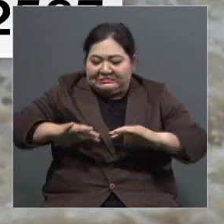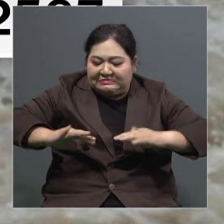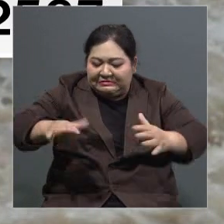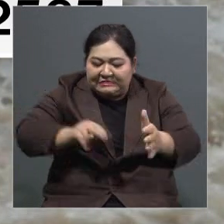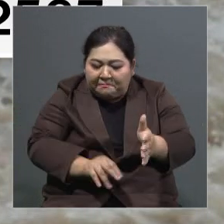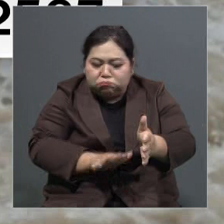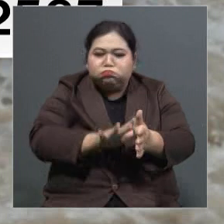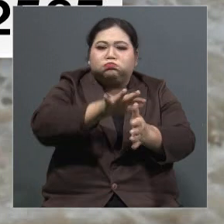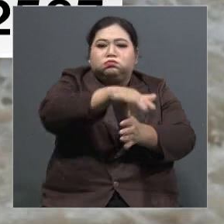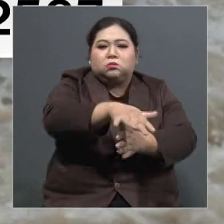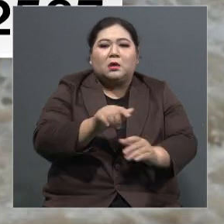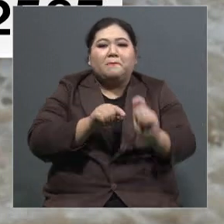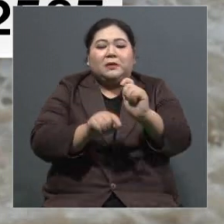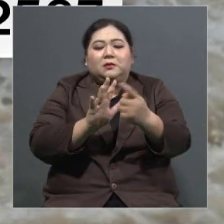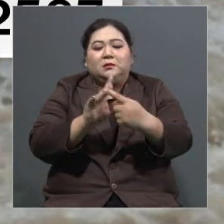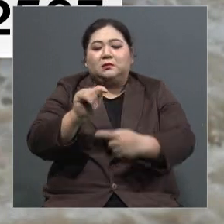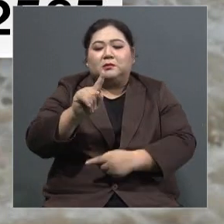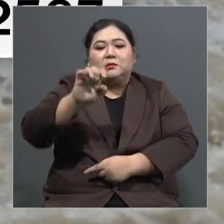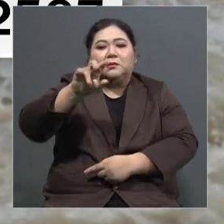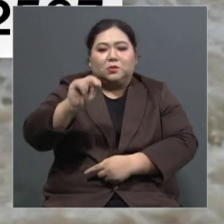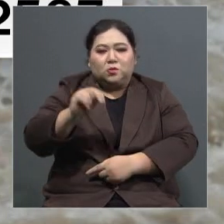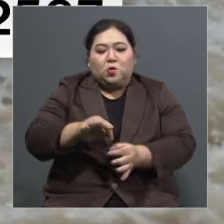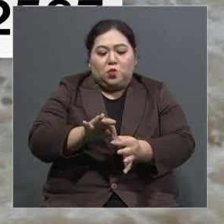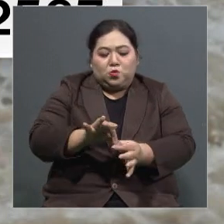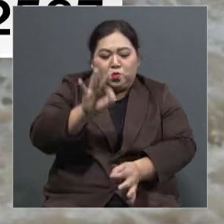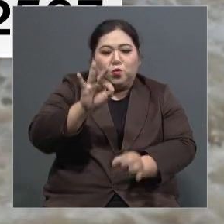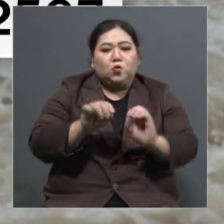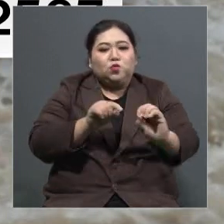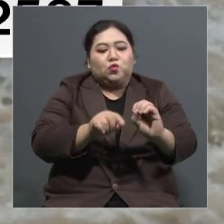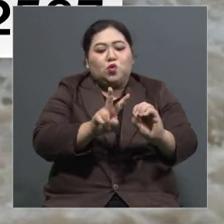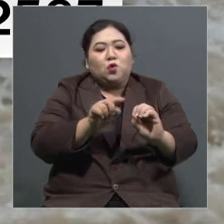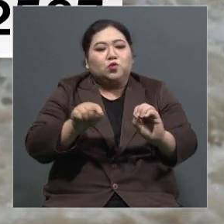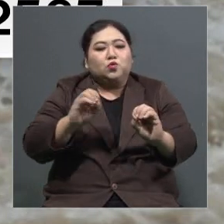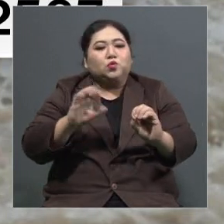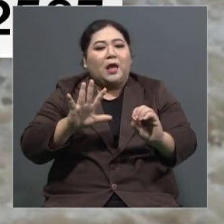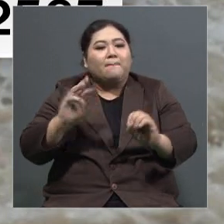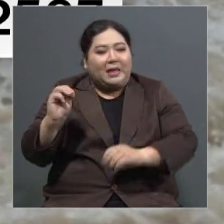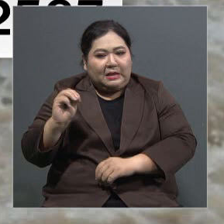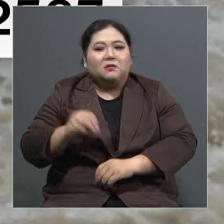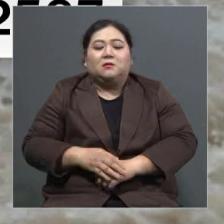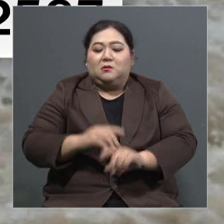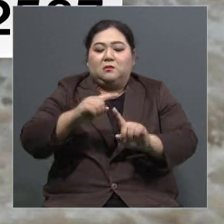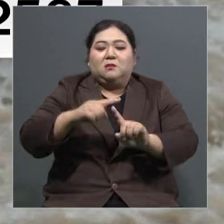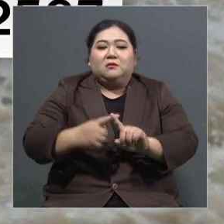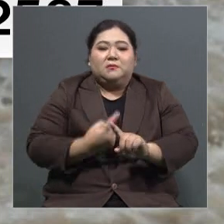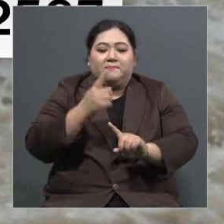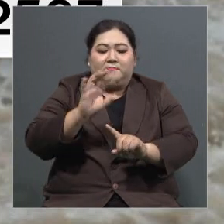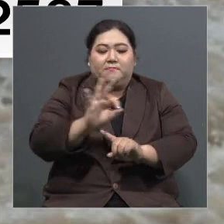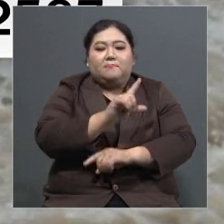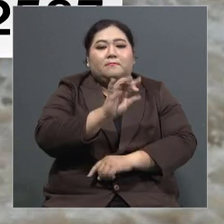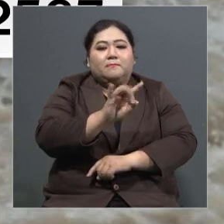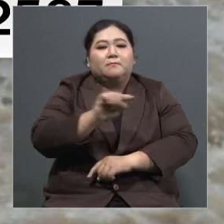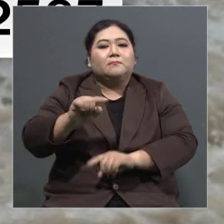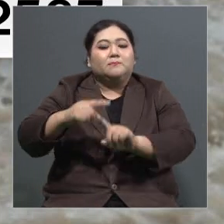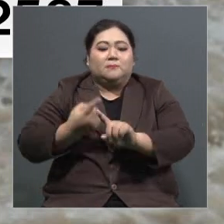อำเภอเถินเนี่ยสูงประมาณ 20ซม -50ซมในช่วงวันที่ 28กันยายนถึง 2ตุลาคม 2567นะคะ